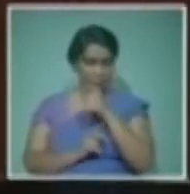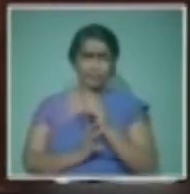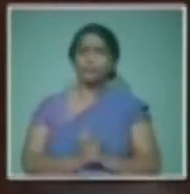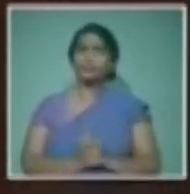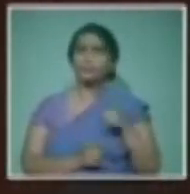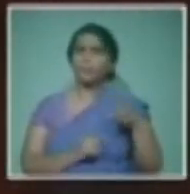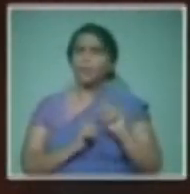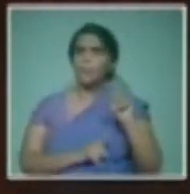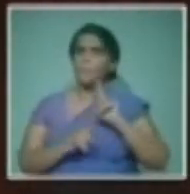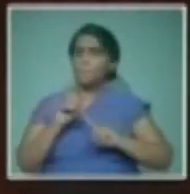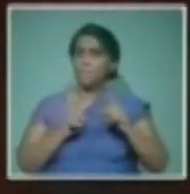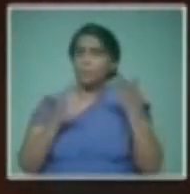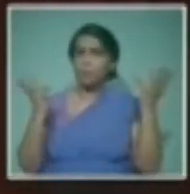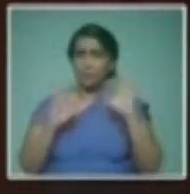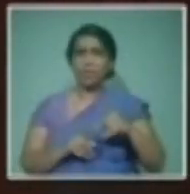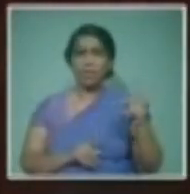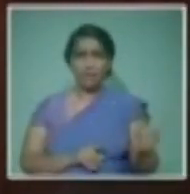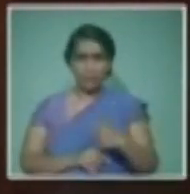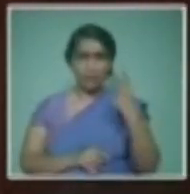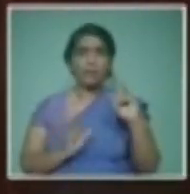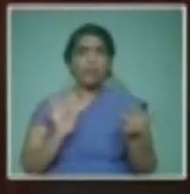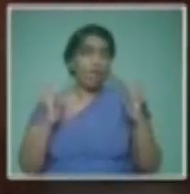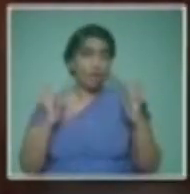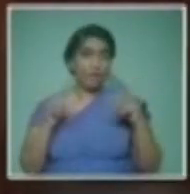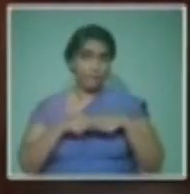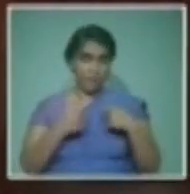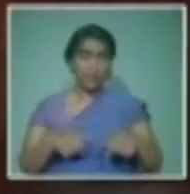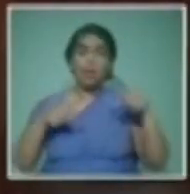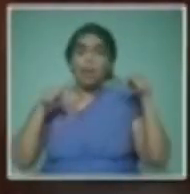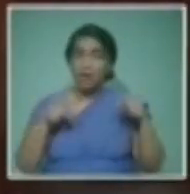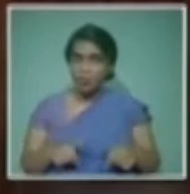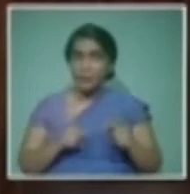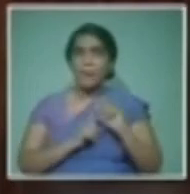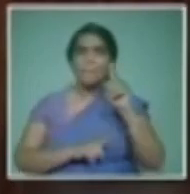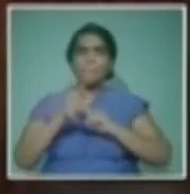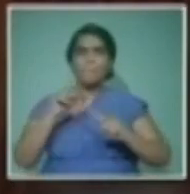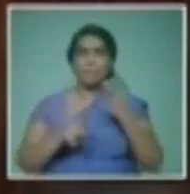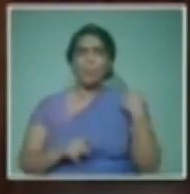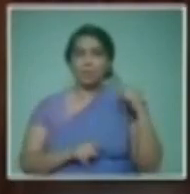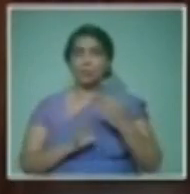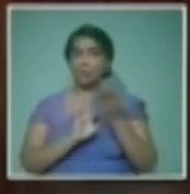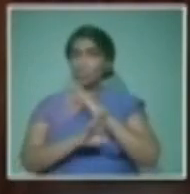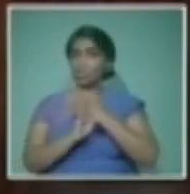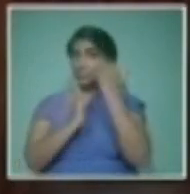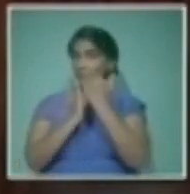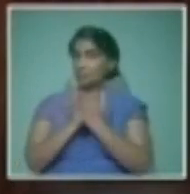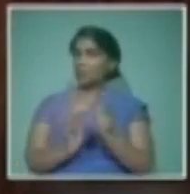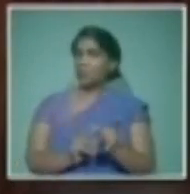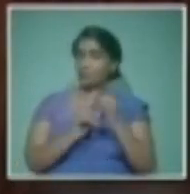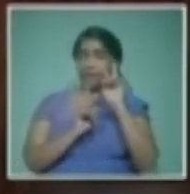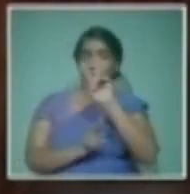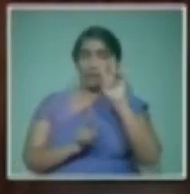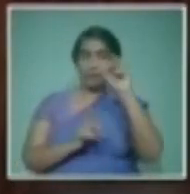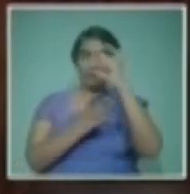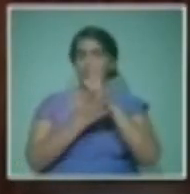මේ පාර්ලිමේන්තුව රැස් වෙන්න දවසකට ලක්ෂ 90ක් වියදම් වෙනවා අදාපි මේ පාර්ලිමේන්තුවට ආවේ කලින් න්‍යායපත්‍රයේ තිබිච්ච ආකාරයට 22